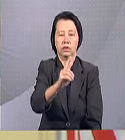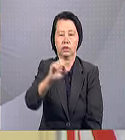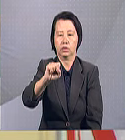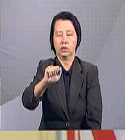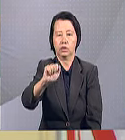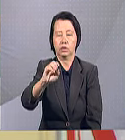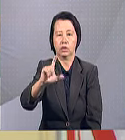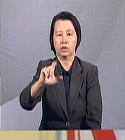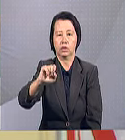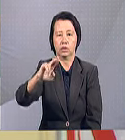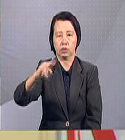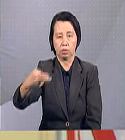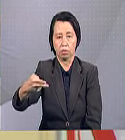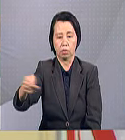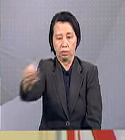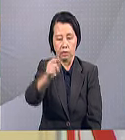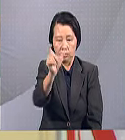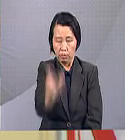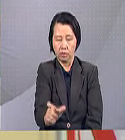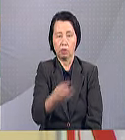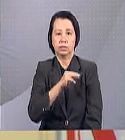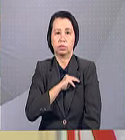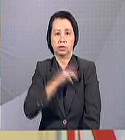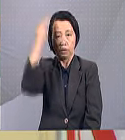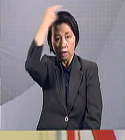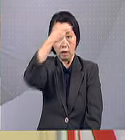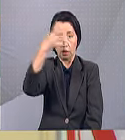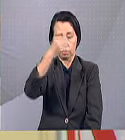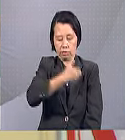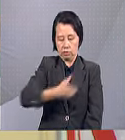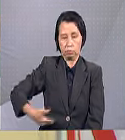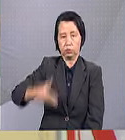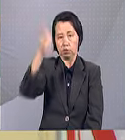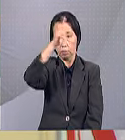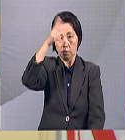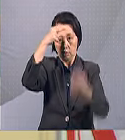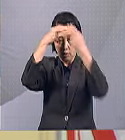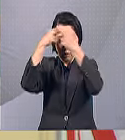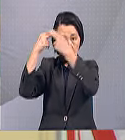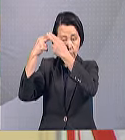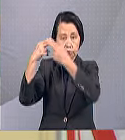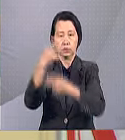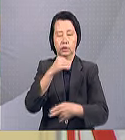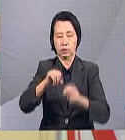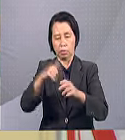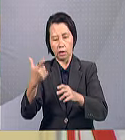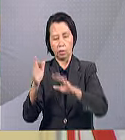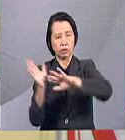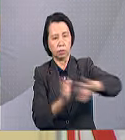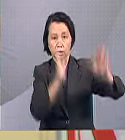Tahir Banting selaku Menteri Haji dan Umrah Kerajaan Arab Saudi. Selain Malaysia,